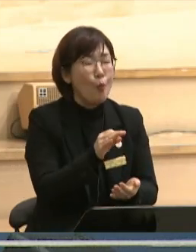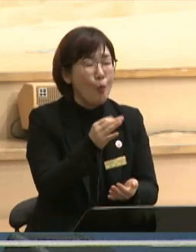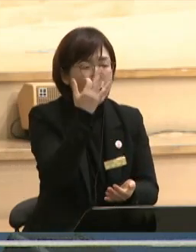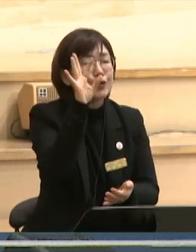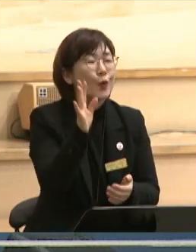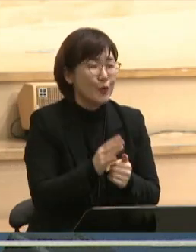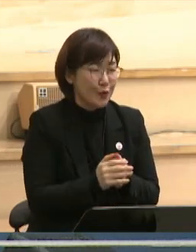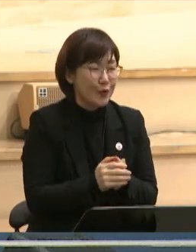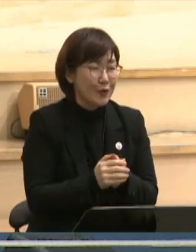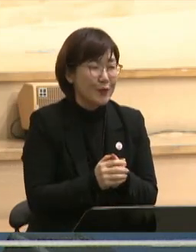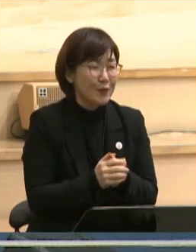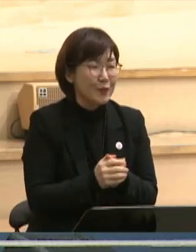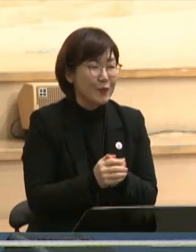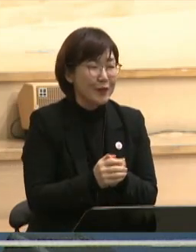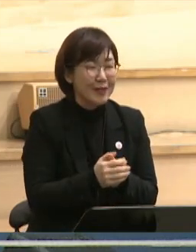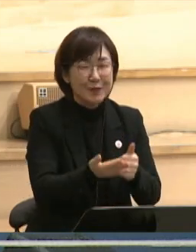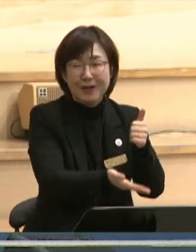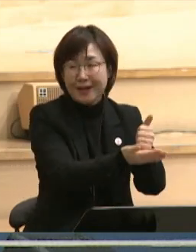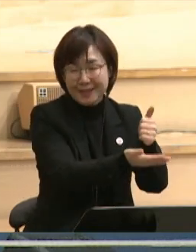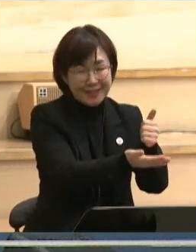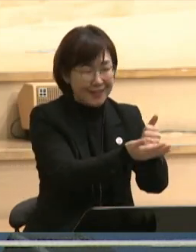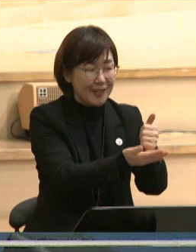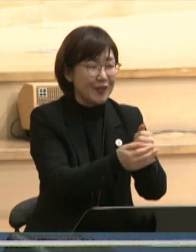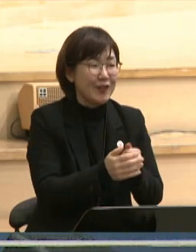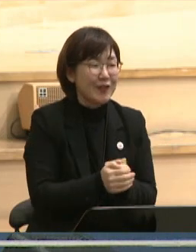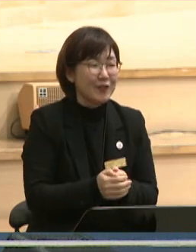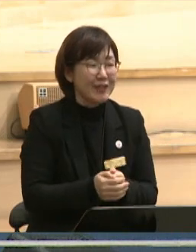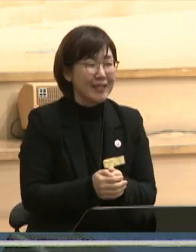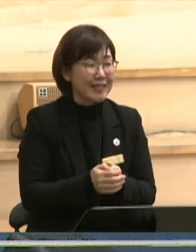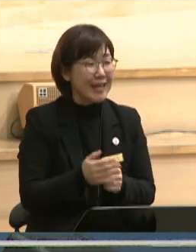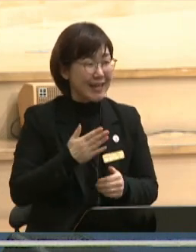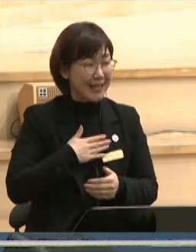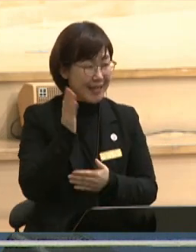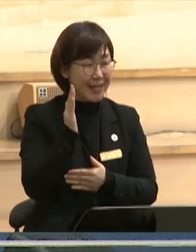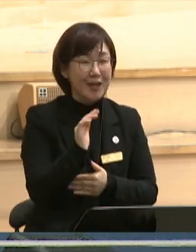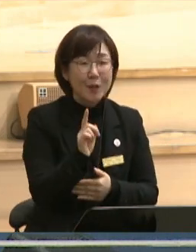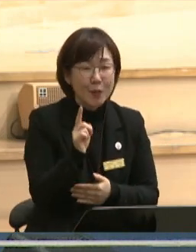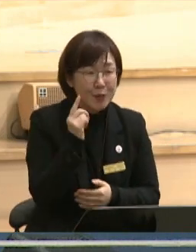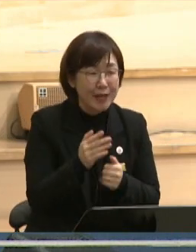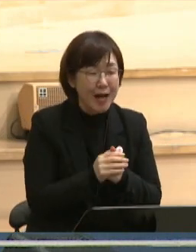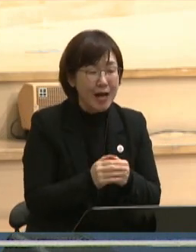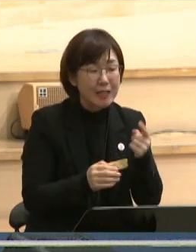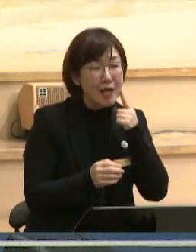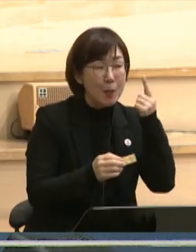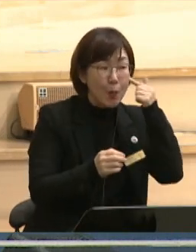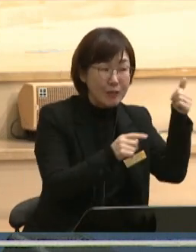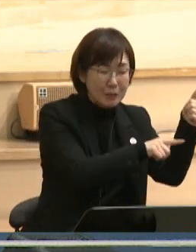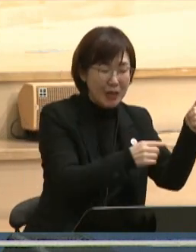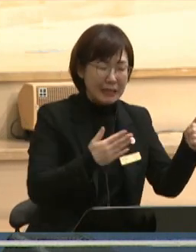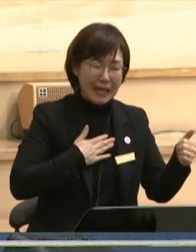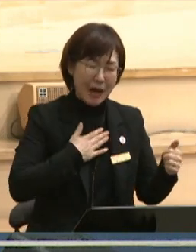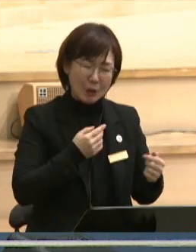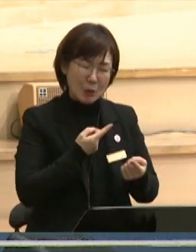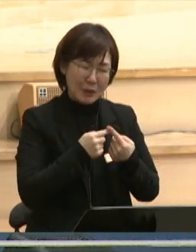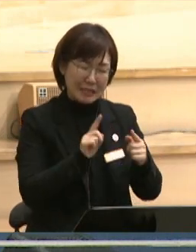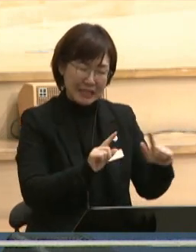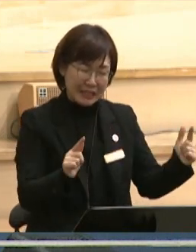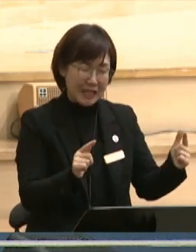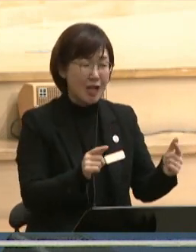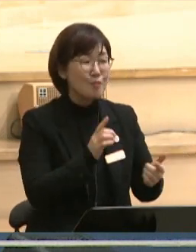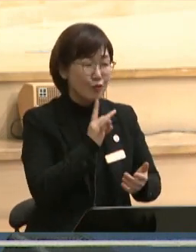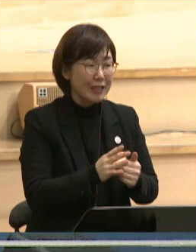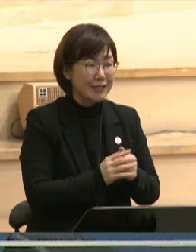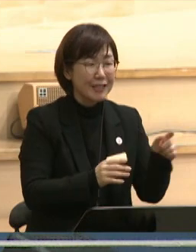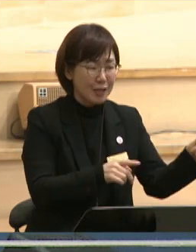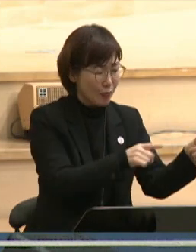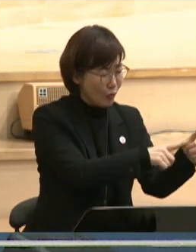제가 무슨 말씀을 드리냐면요 우리 박상원 목사님도 저랑 안 맞아서 그렇지 좋은 사람이에요 안